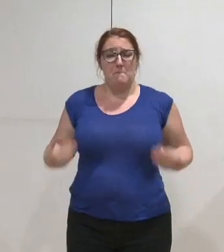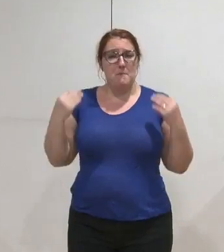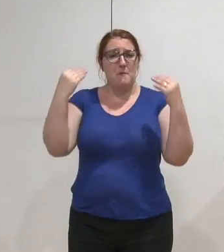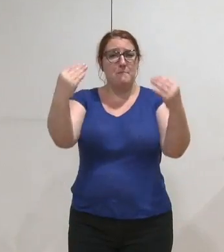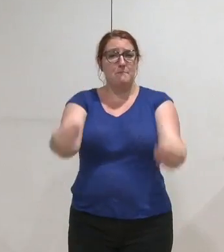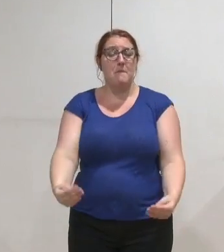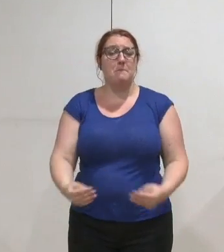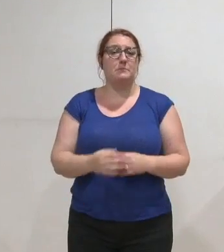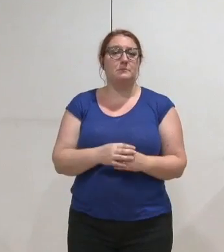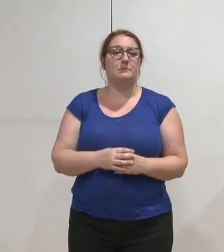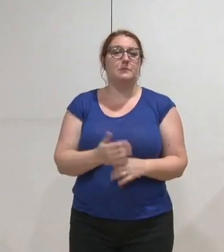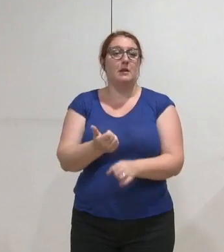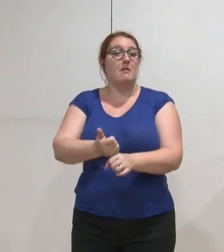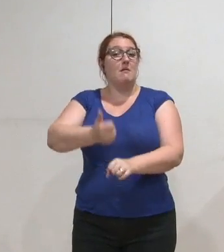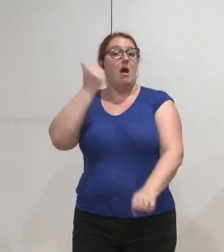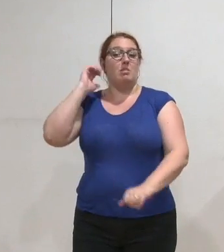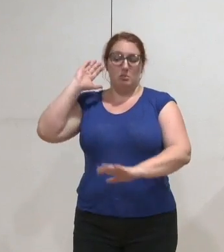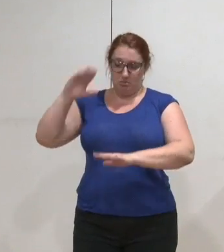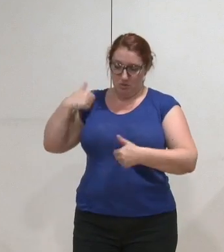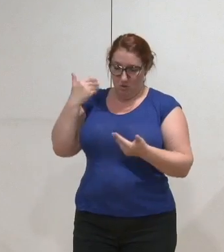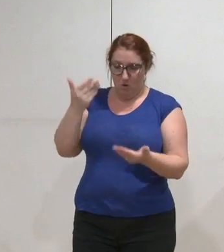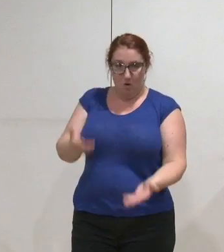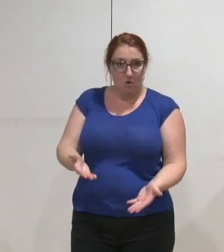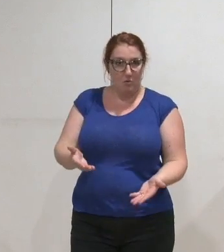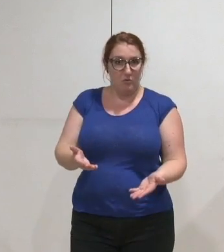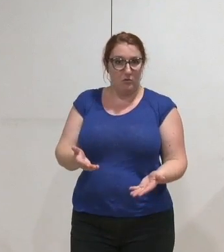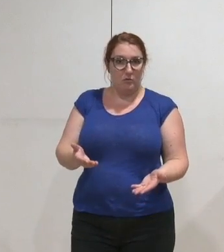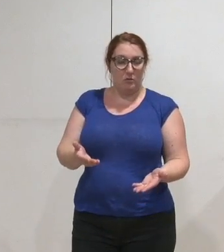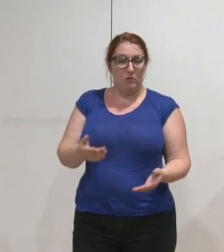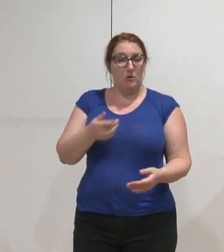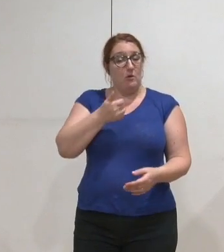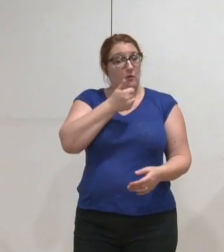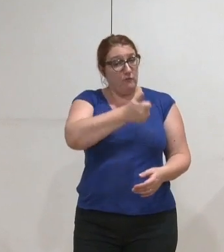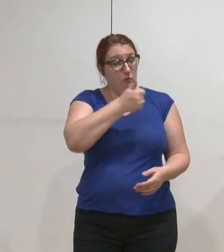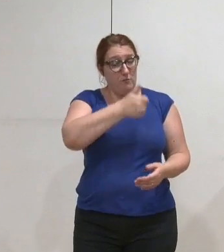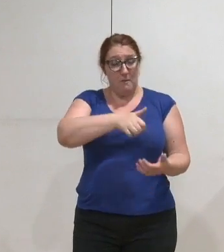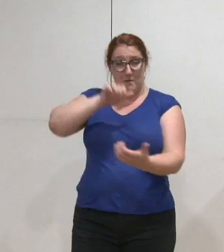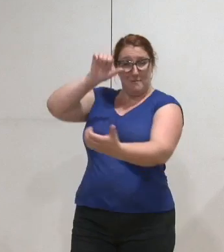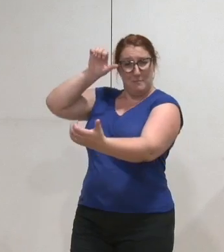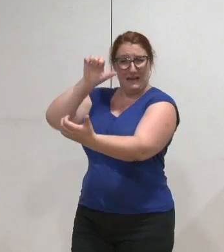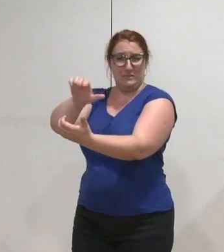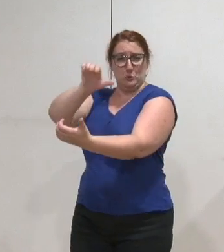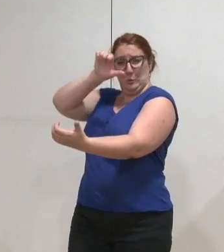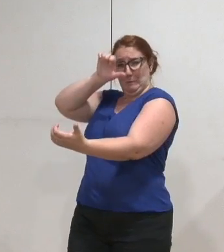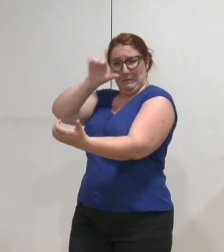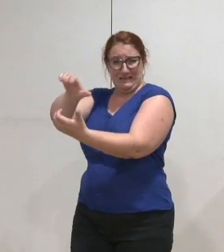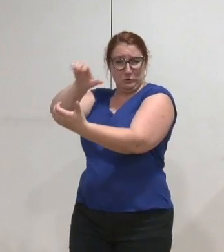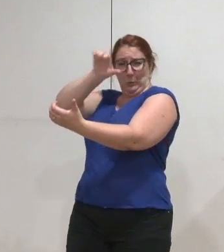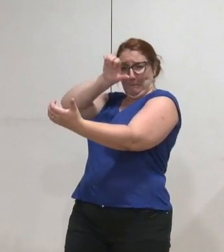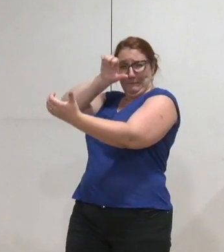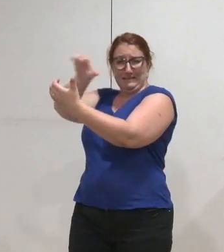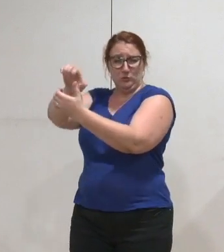et lorsqu'il y a un an vous avez fait pression et obtenu que la métropole